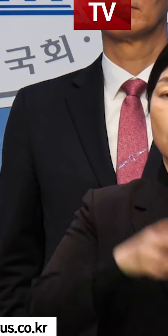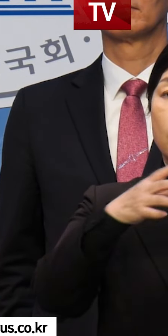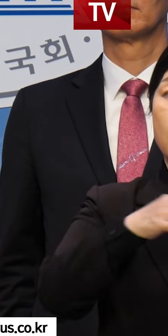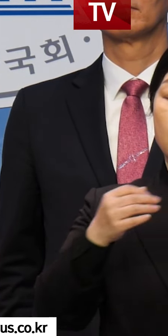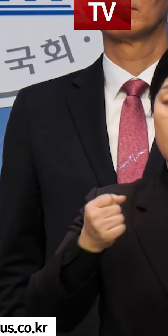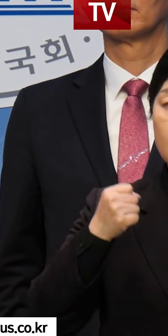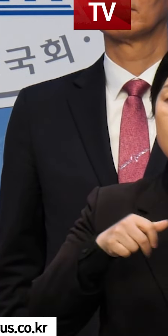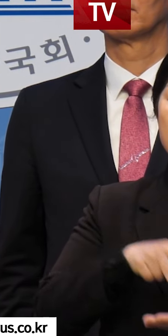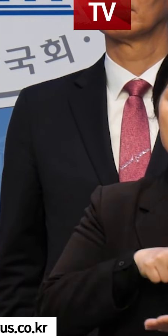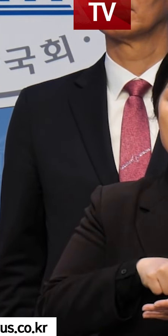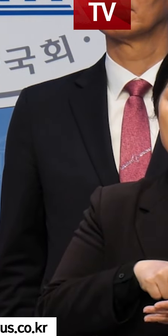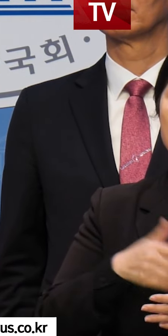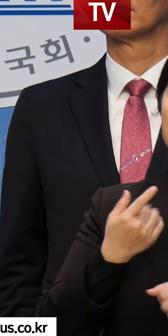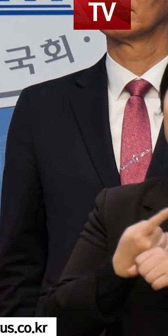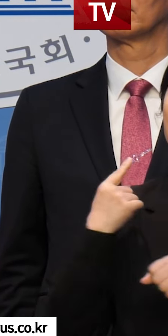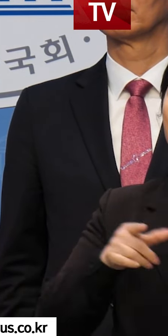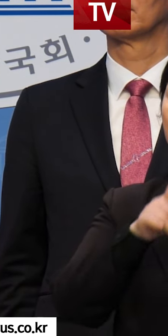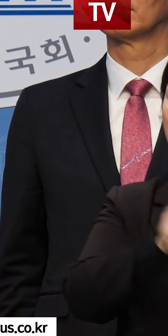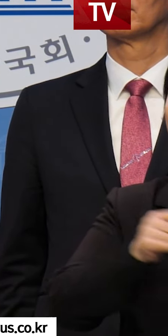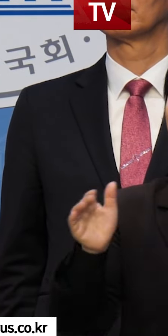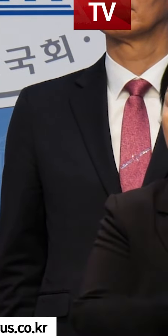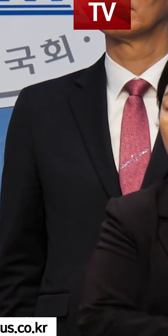국민의힘은 지난해 10월부터